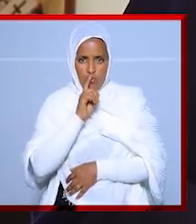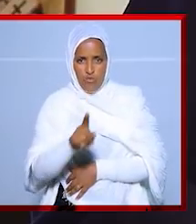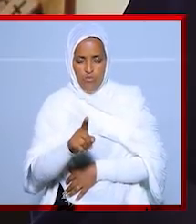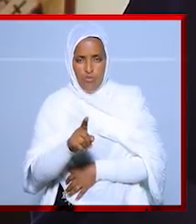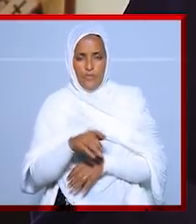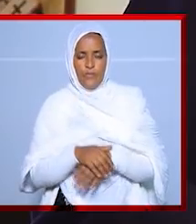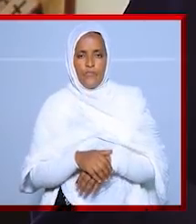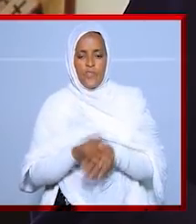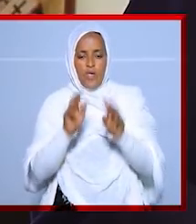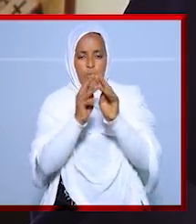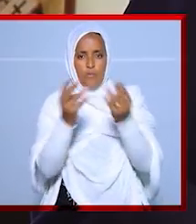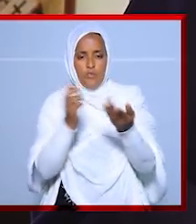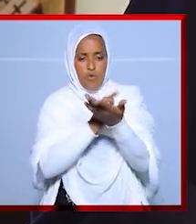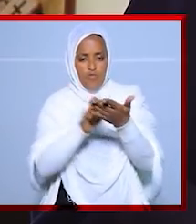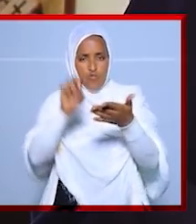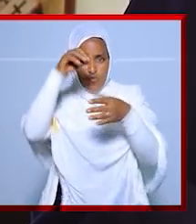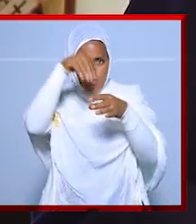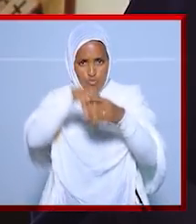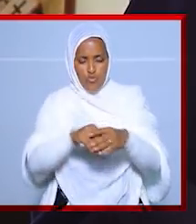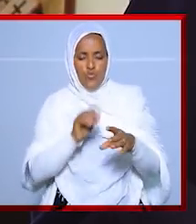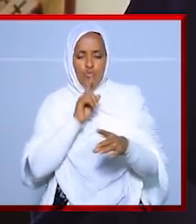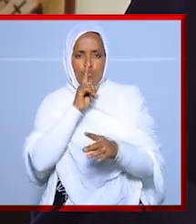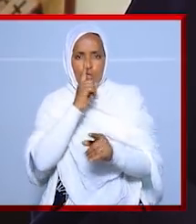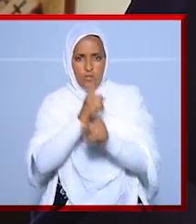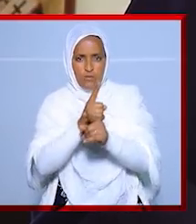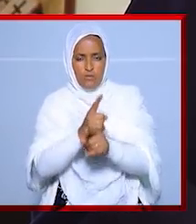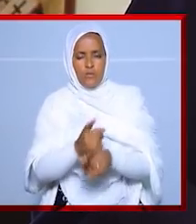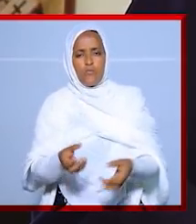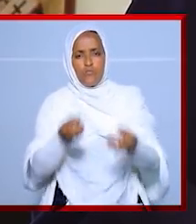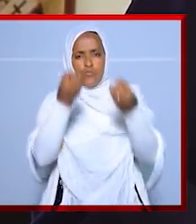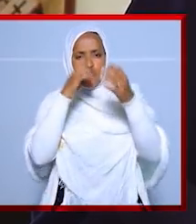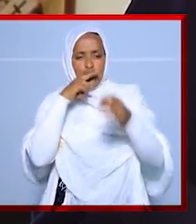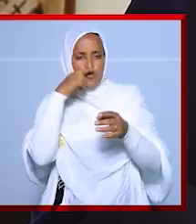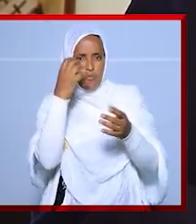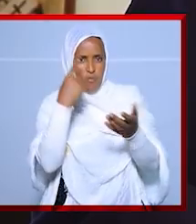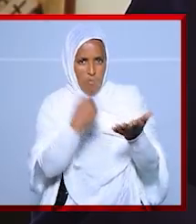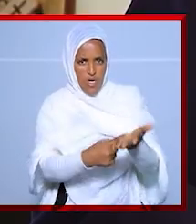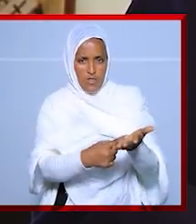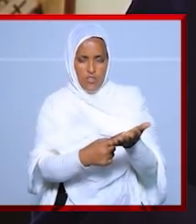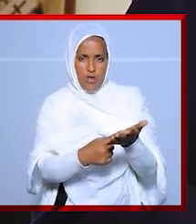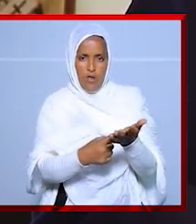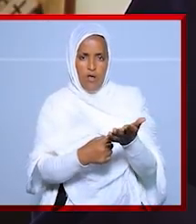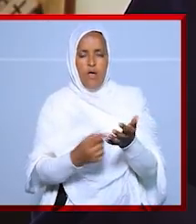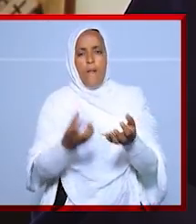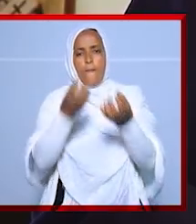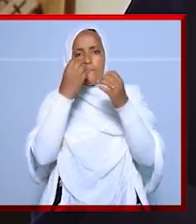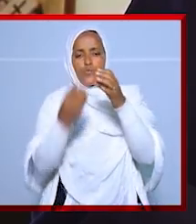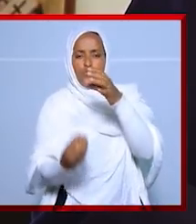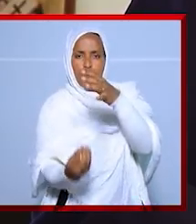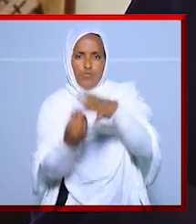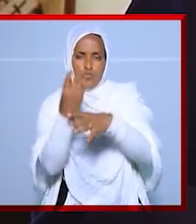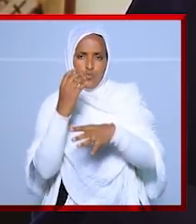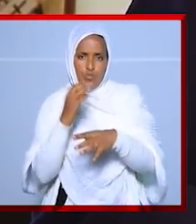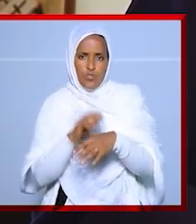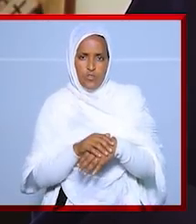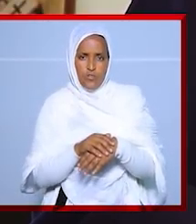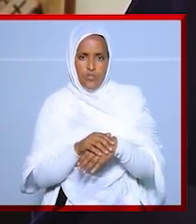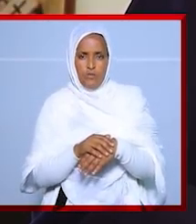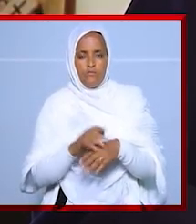ነው። በመጽሐፍ ቅዱስ ውስጥ እውነት ነው ብዙ ማስረጃዎችን ብዙ